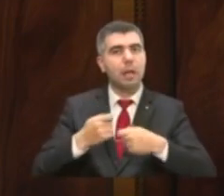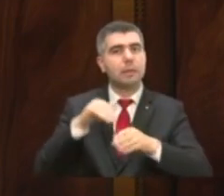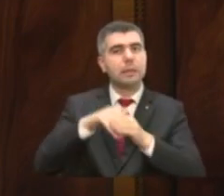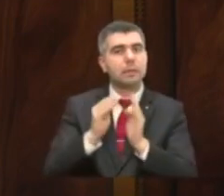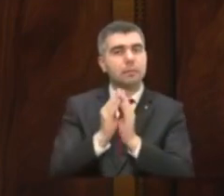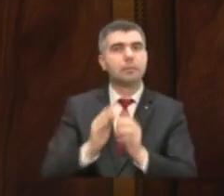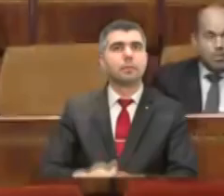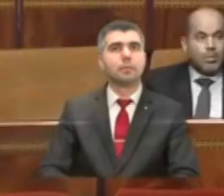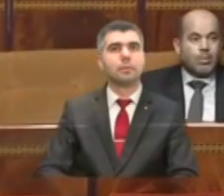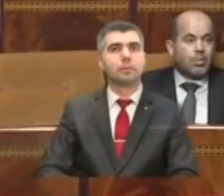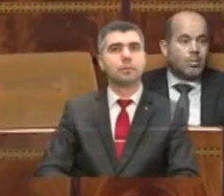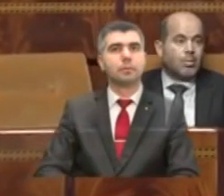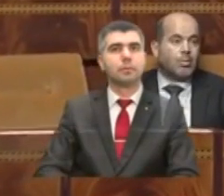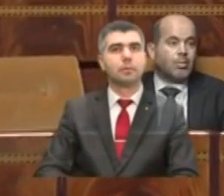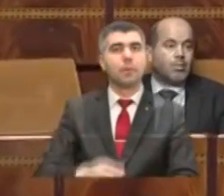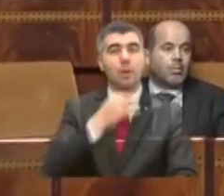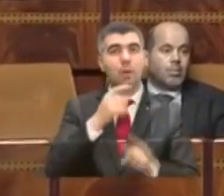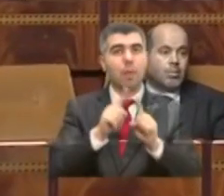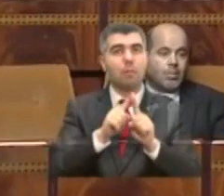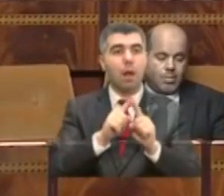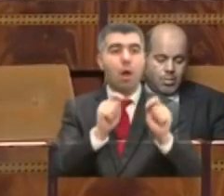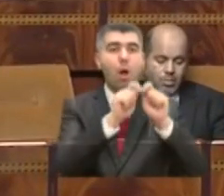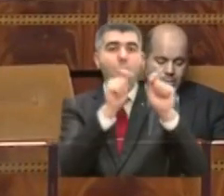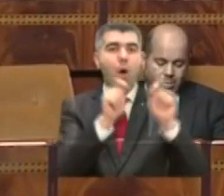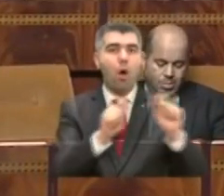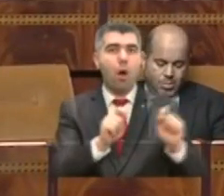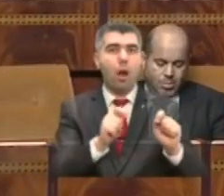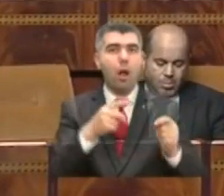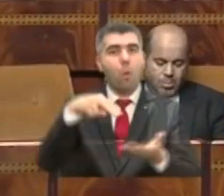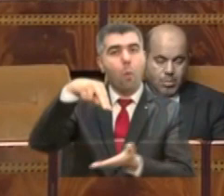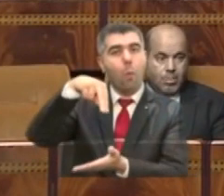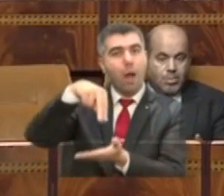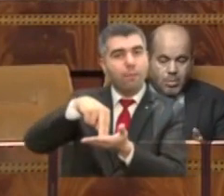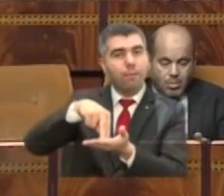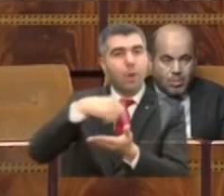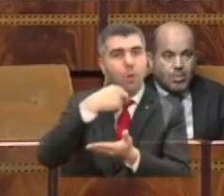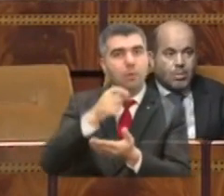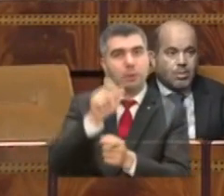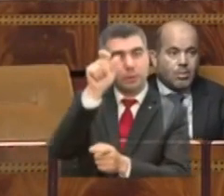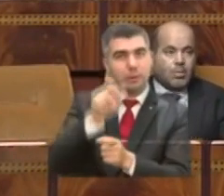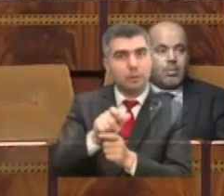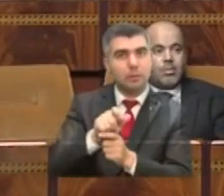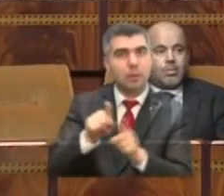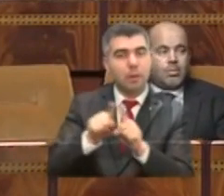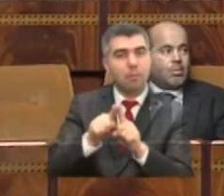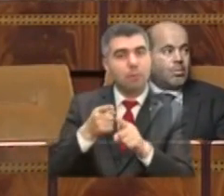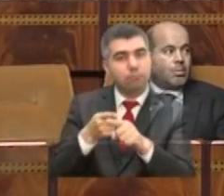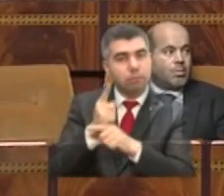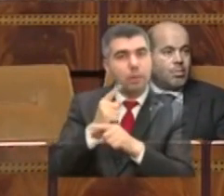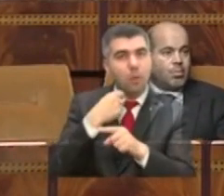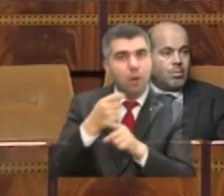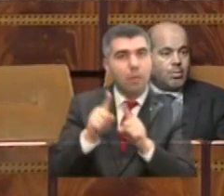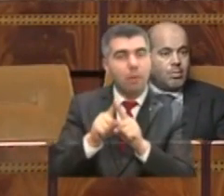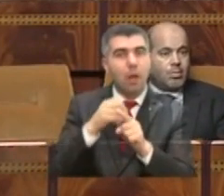السيد الرئيس، ما كاينش بما يشاء السيد الرئيس، ما كاينش اللي يطلع للمنصة تما ويوصف ويبدا يتكلم على